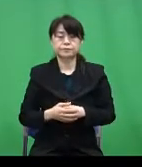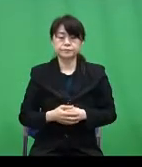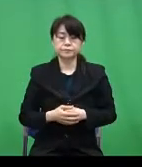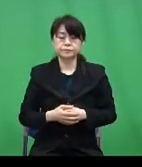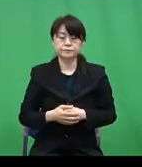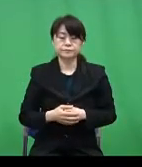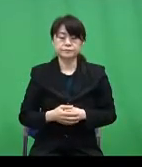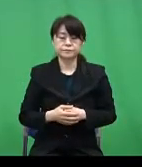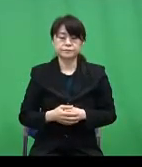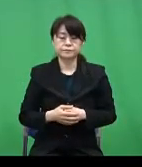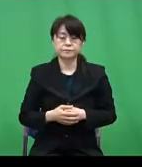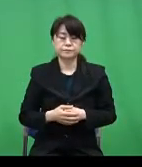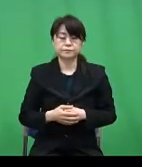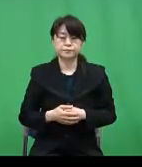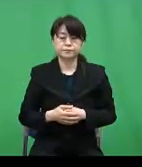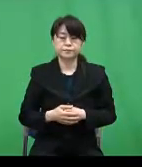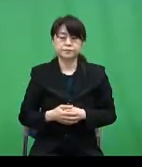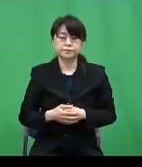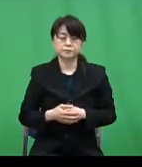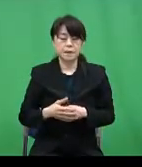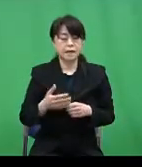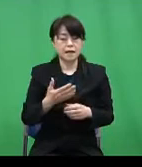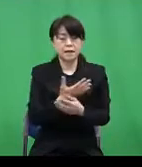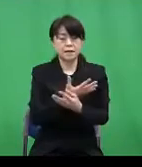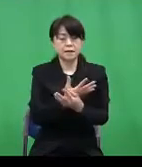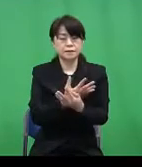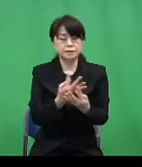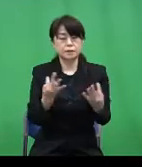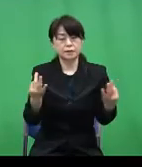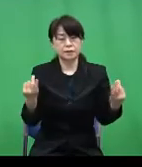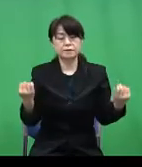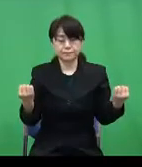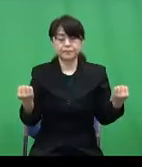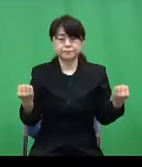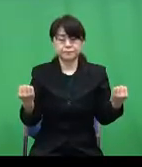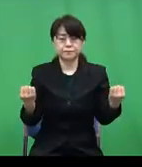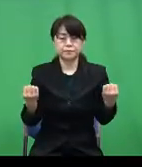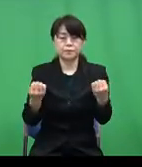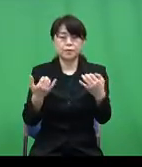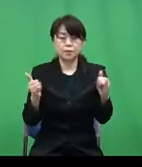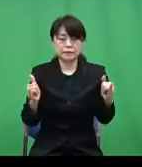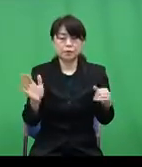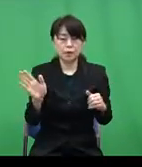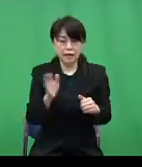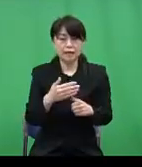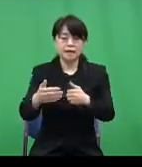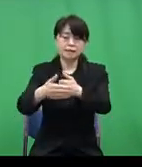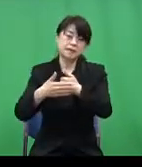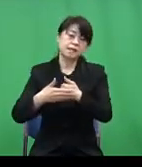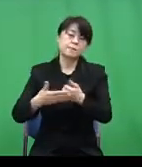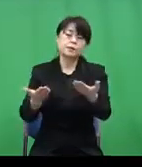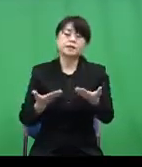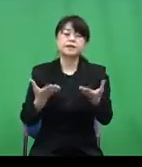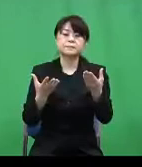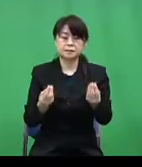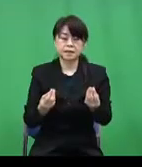まあ、非常に少なからずというか、 相当な方々からそういう激励